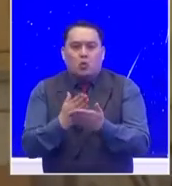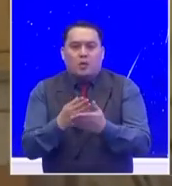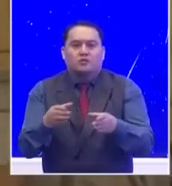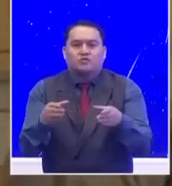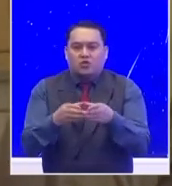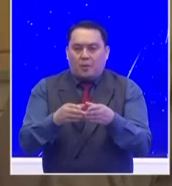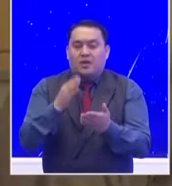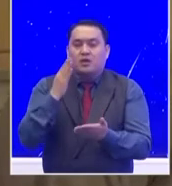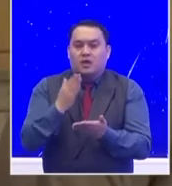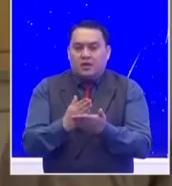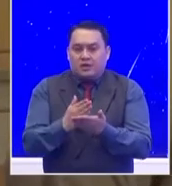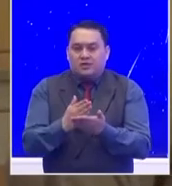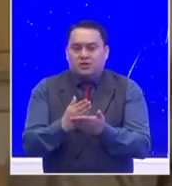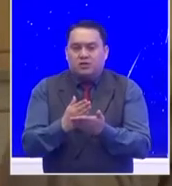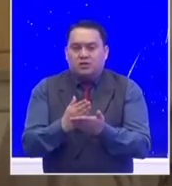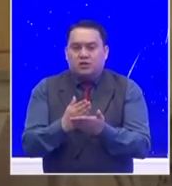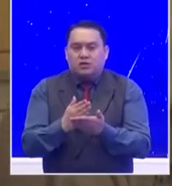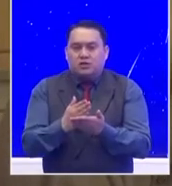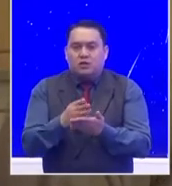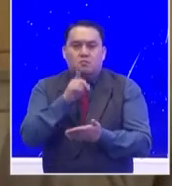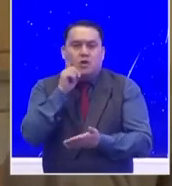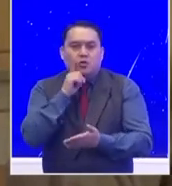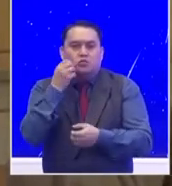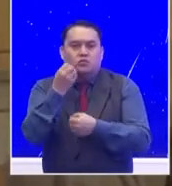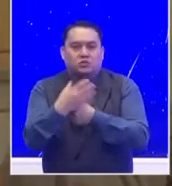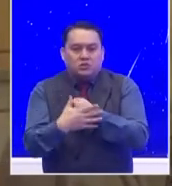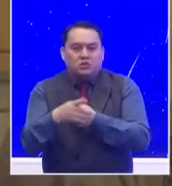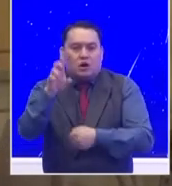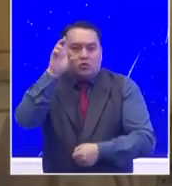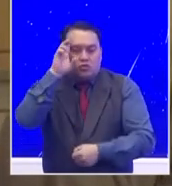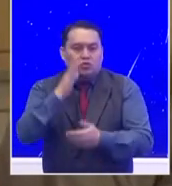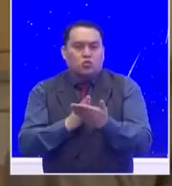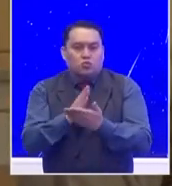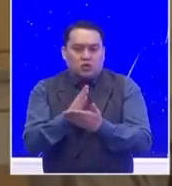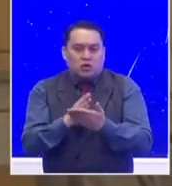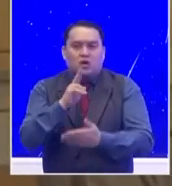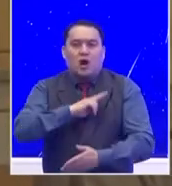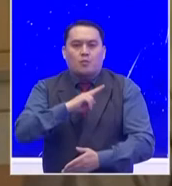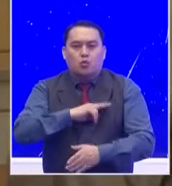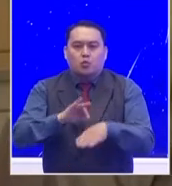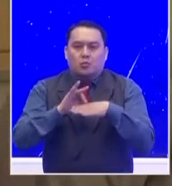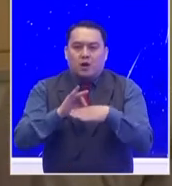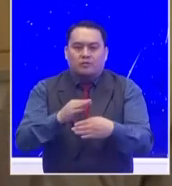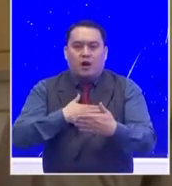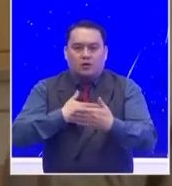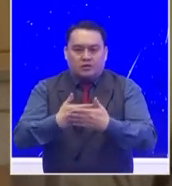штабе волонтерства на базе молодежного центра Жицинского государственного университета. Работу ведем